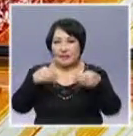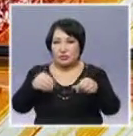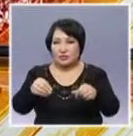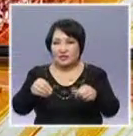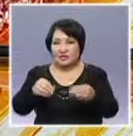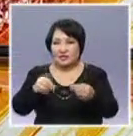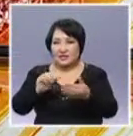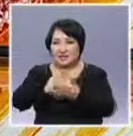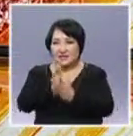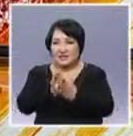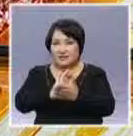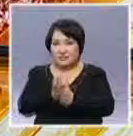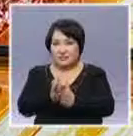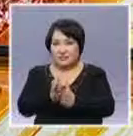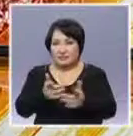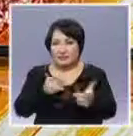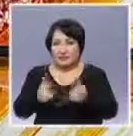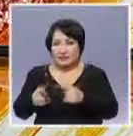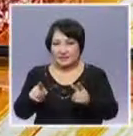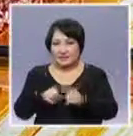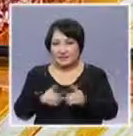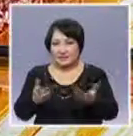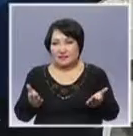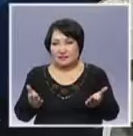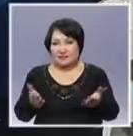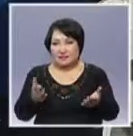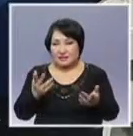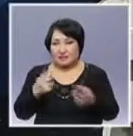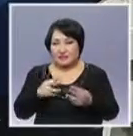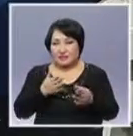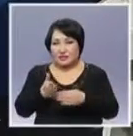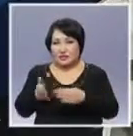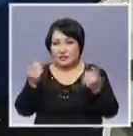езіп жасай салады деген сияқты. Түсінікті, жалпы денсаулыққа ескеру керек.